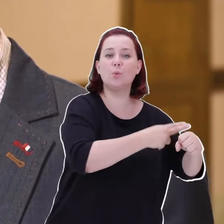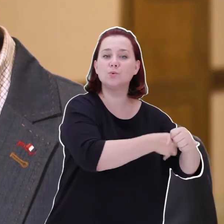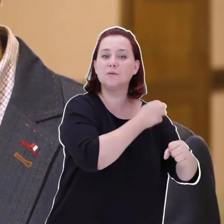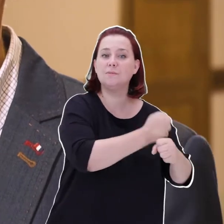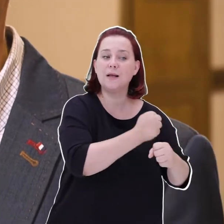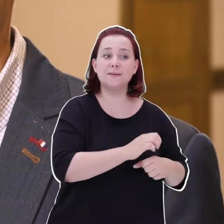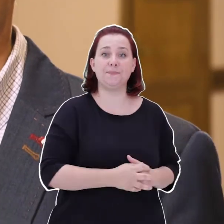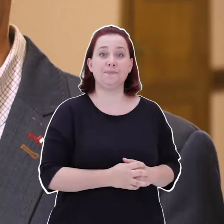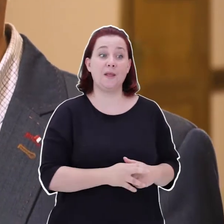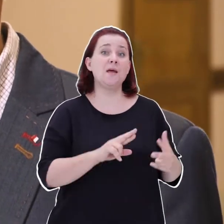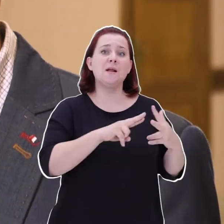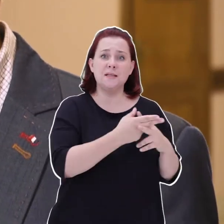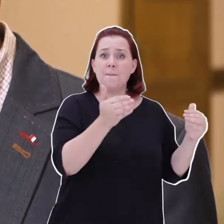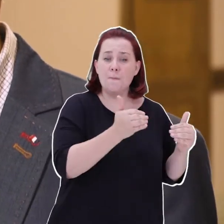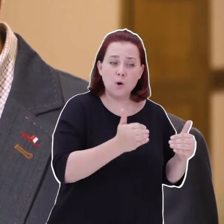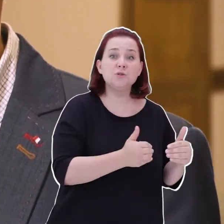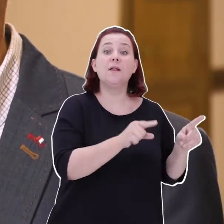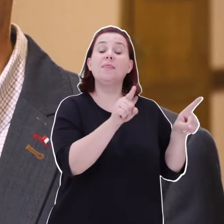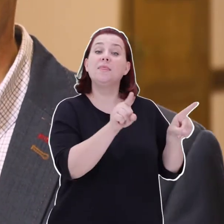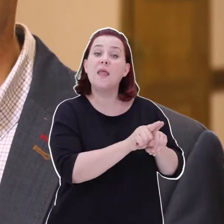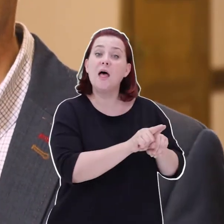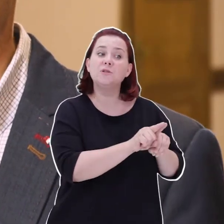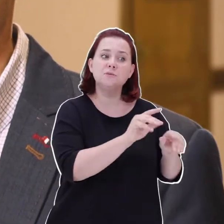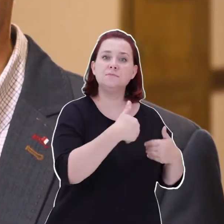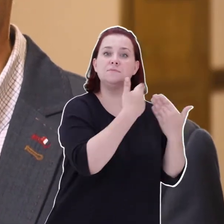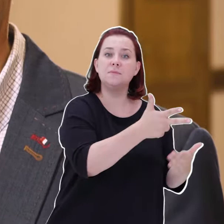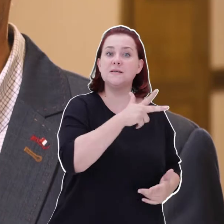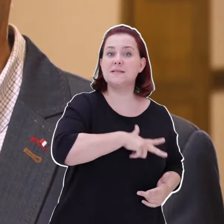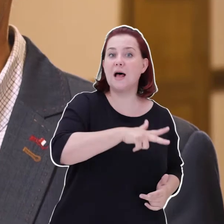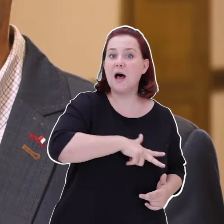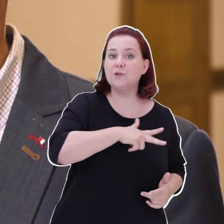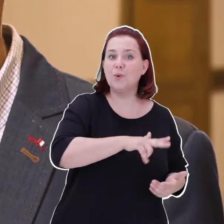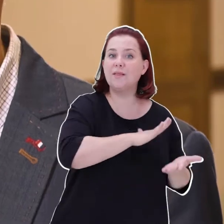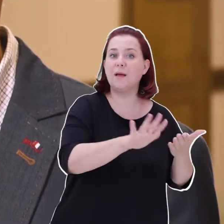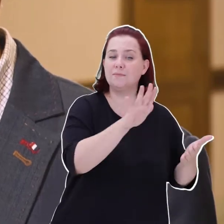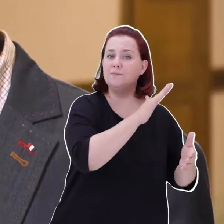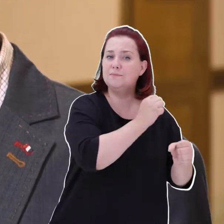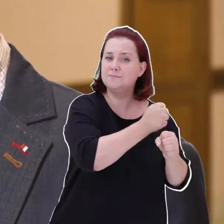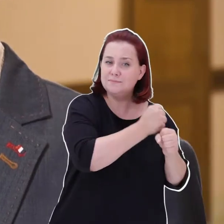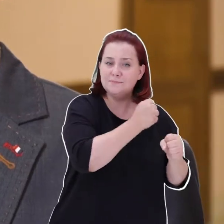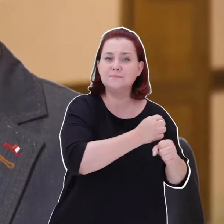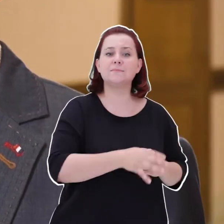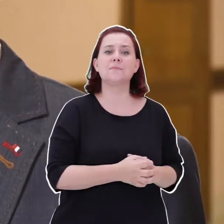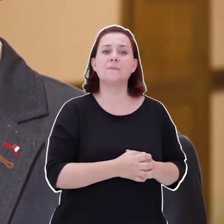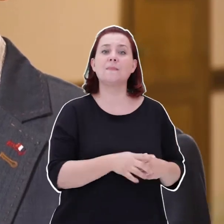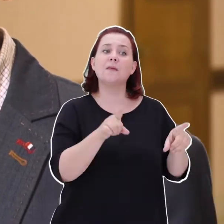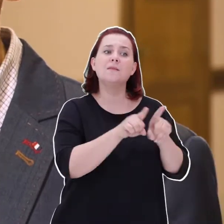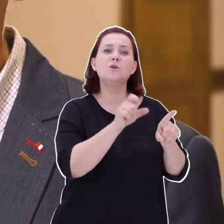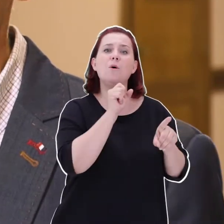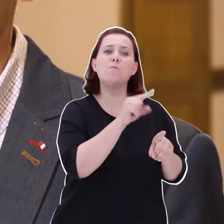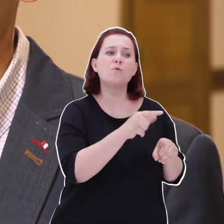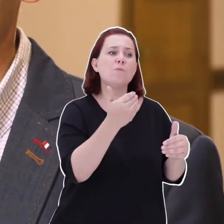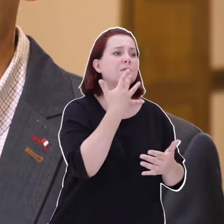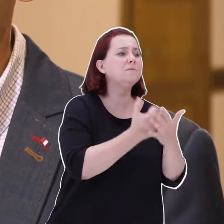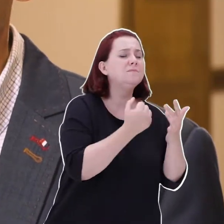poza rejestracją osoba otrzyma również zasiłek dla osób bezrobotnych, i są dostępne wszelkiego rodzaju